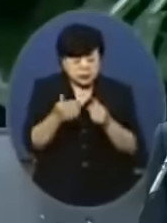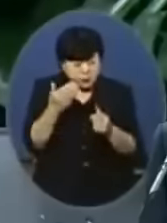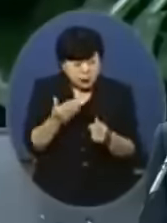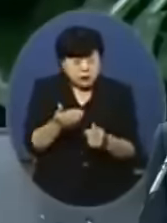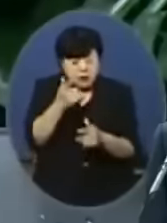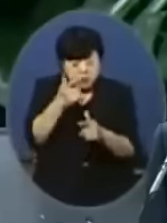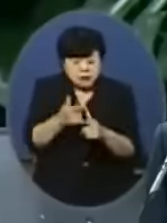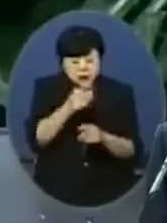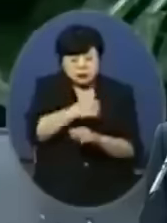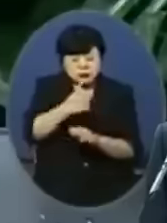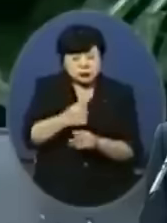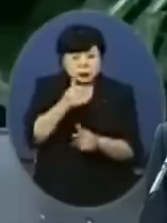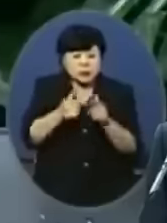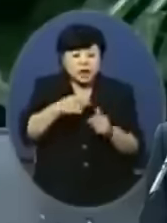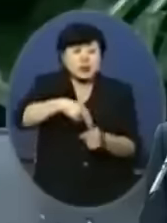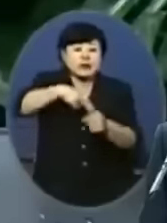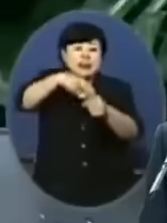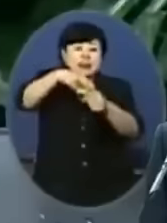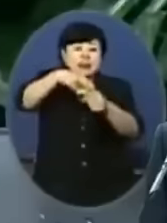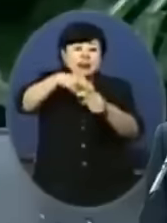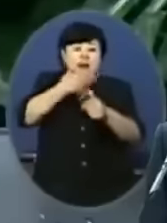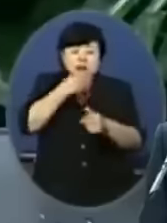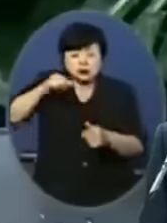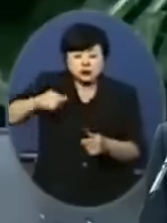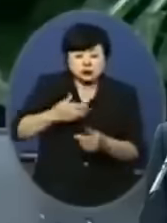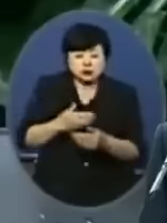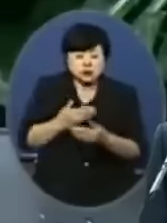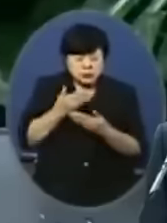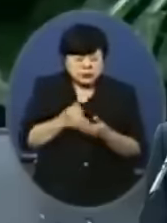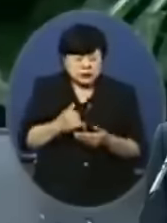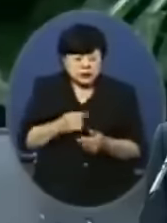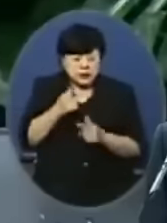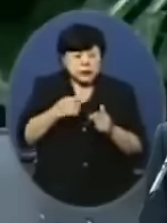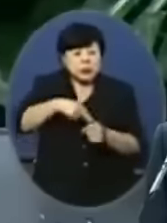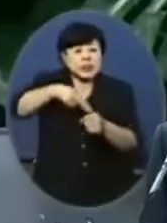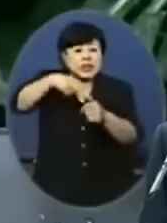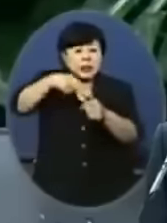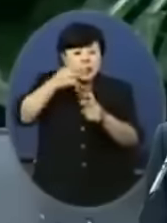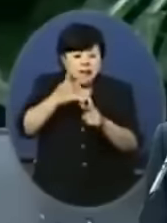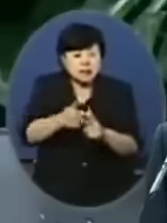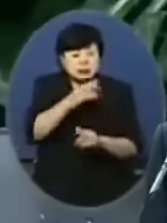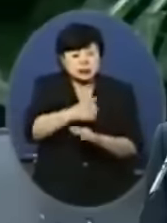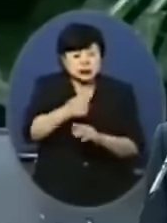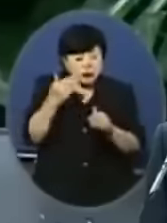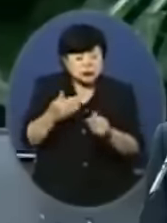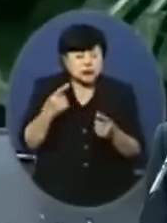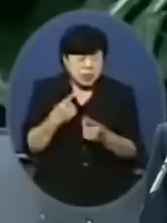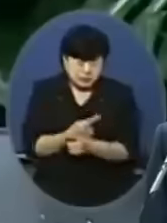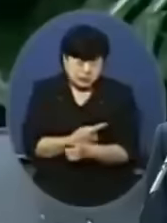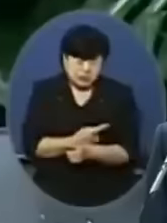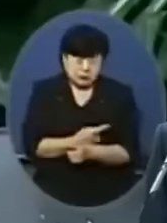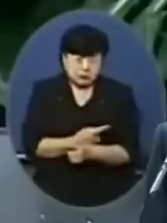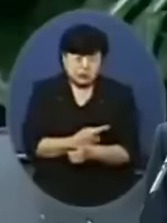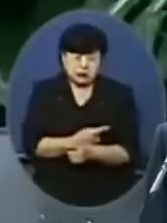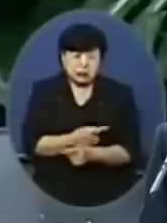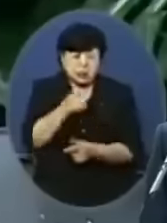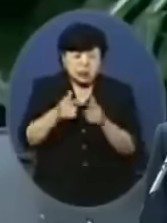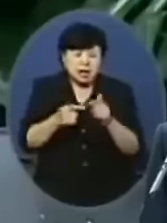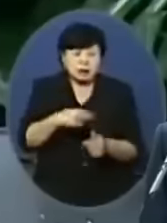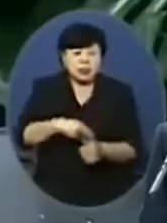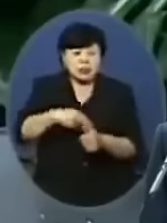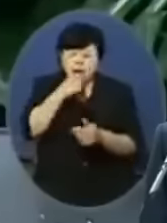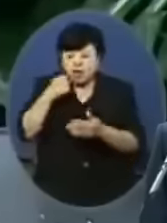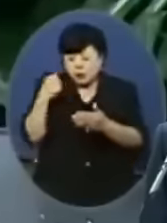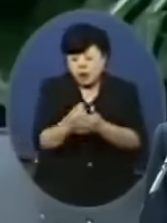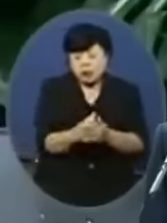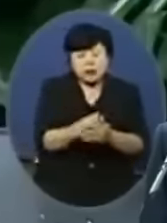하나님께서는 예수 그리스도를 나무에 매달렸습니다. 저주받은 자는 나무에 매달아 있었습니다. 예수 그리스도께서 우리 대신하여 나무에 못